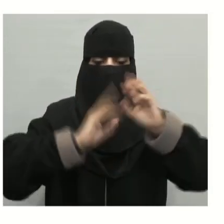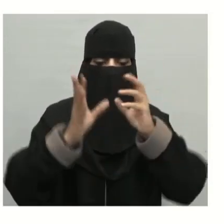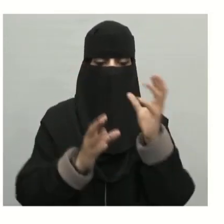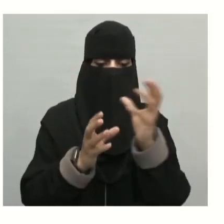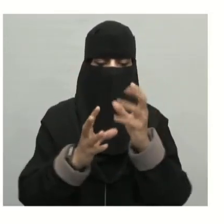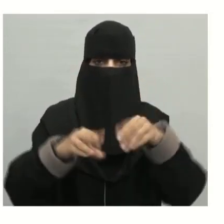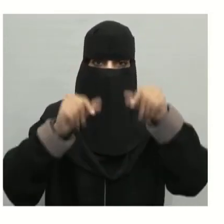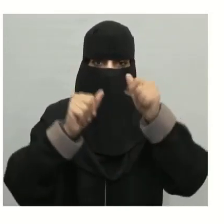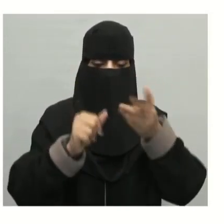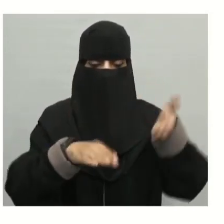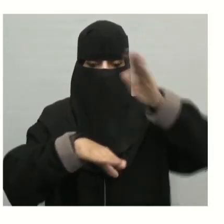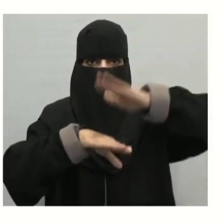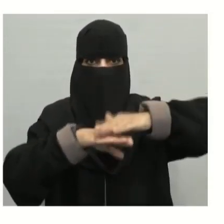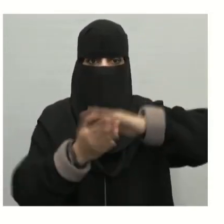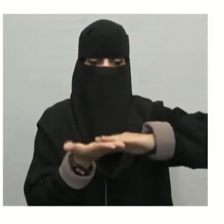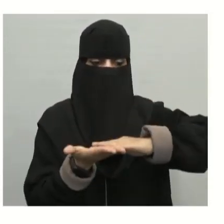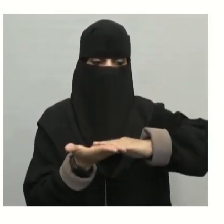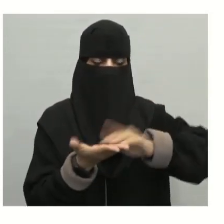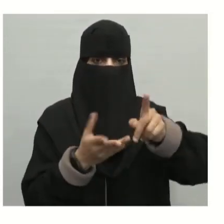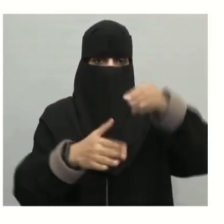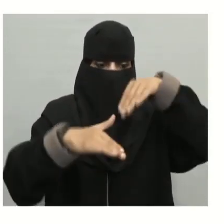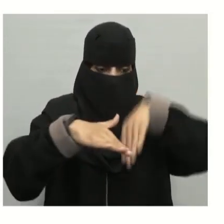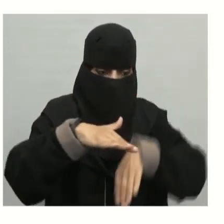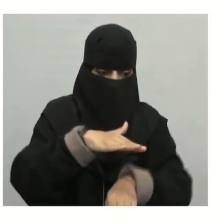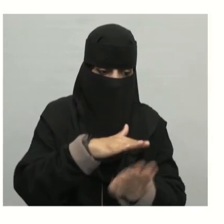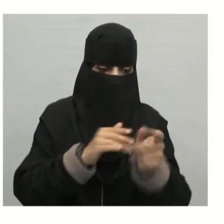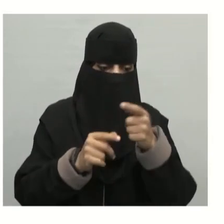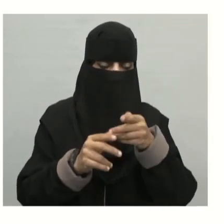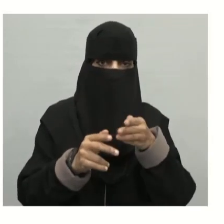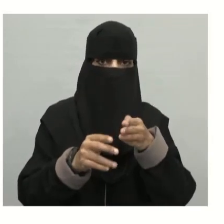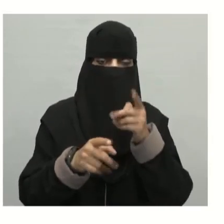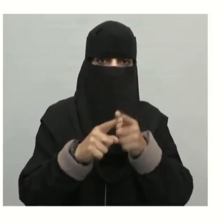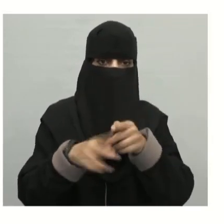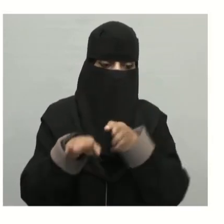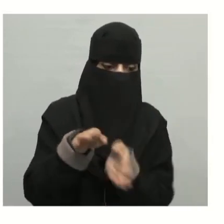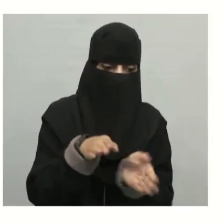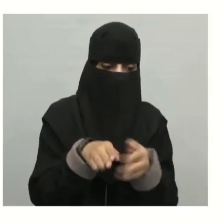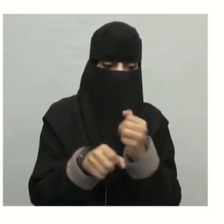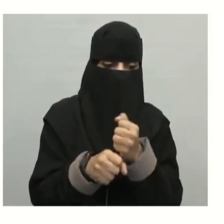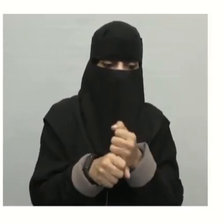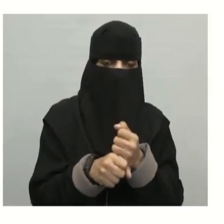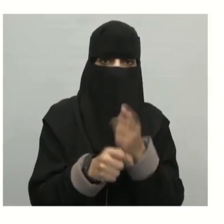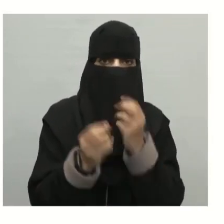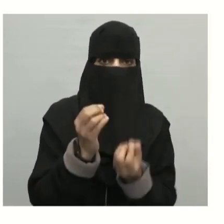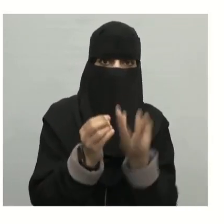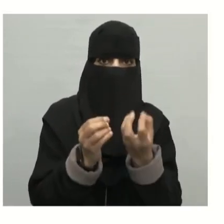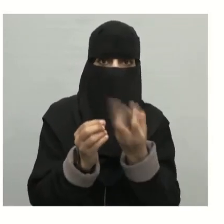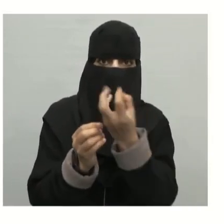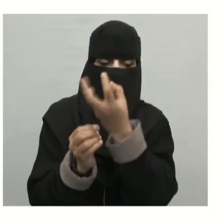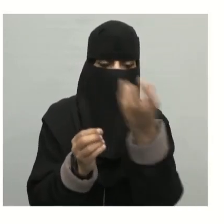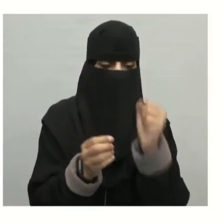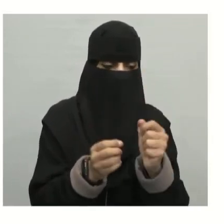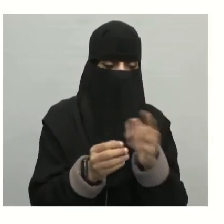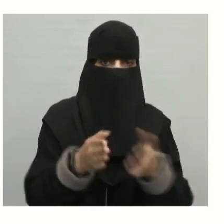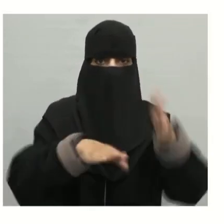البركاني للسطح الثاني انسياب اللعبه من خلال شقوق القشره الارضيه او فوهات البراكين